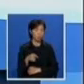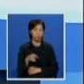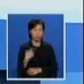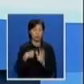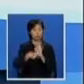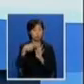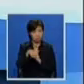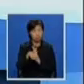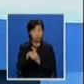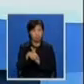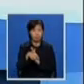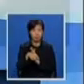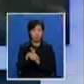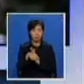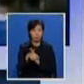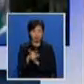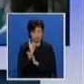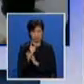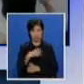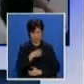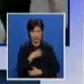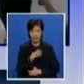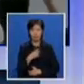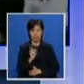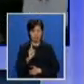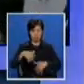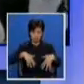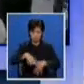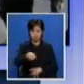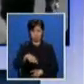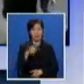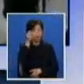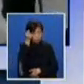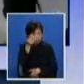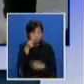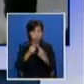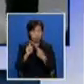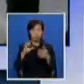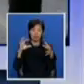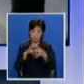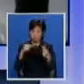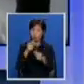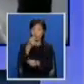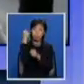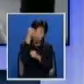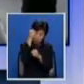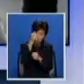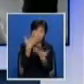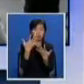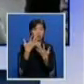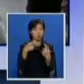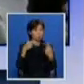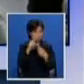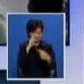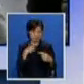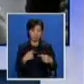จะเรียนครับว่าอยากจะให้พี่น้องประชาชนได้เข้าใจนะครับว่าการชุมนุมการเข้ามาปะทะ